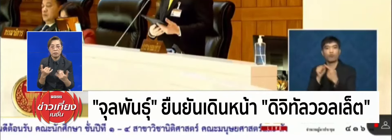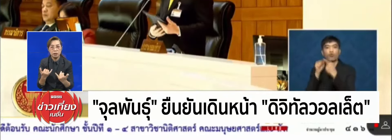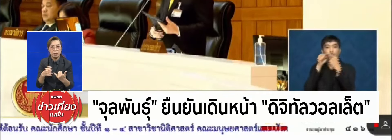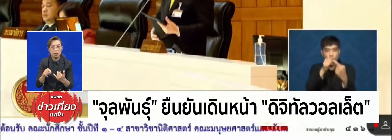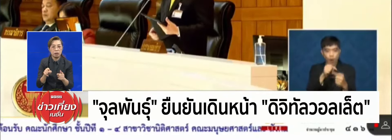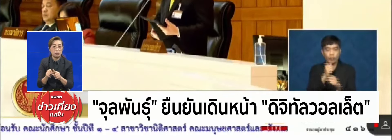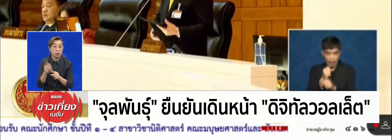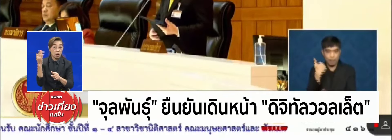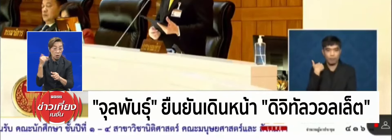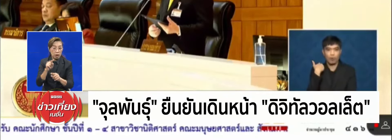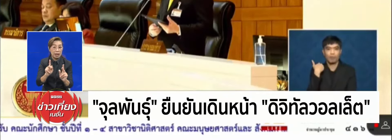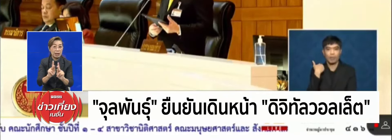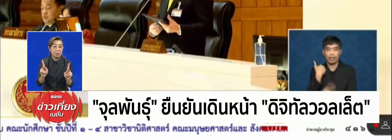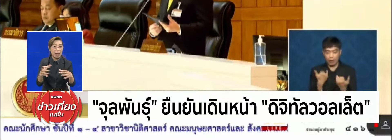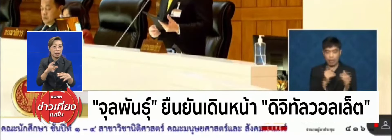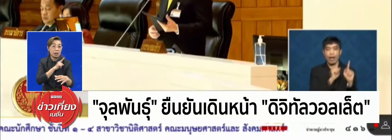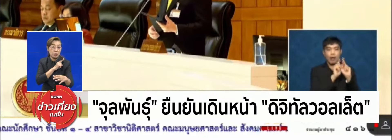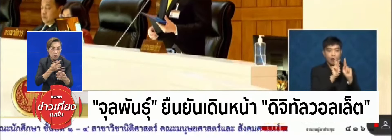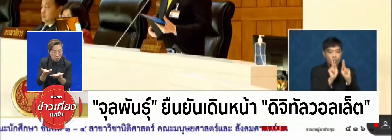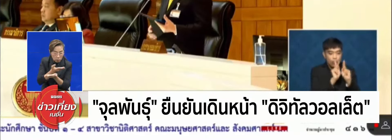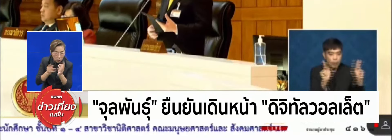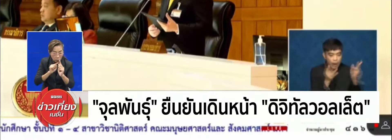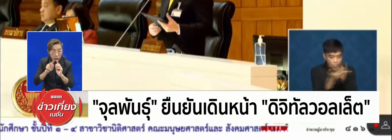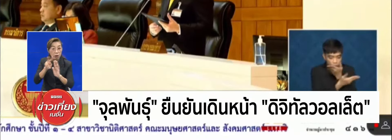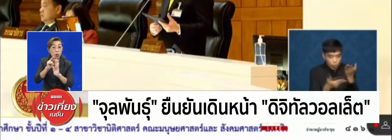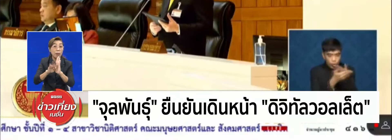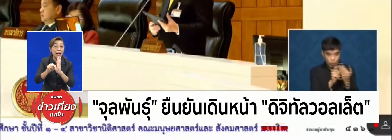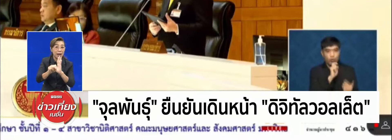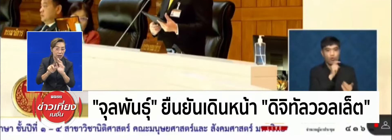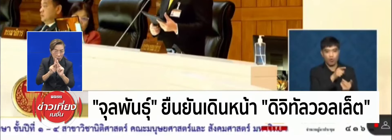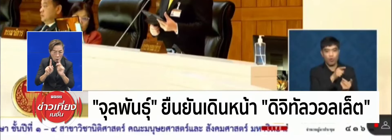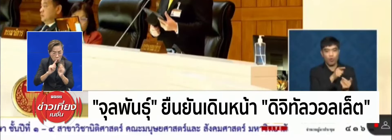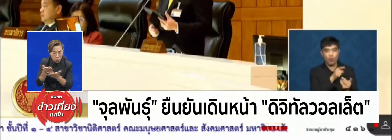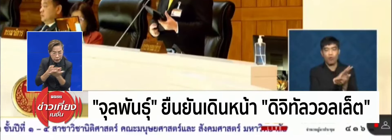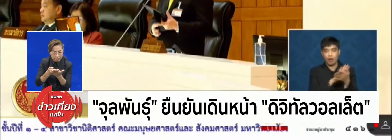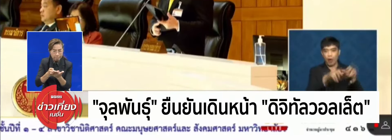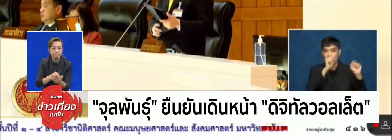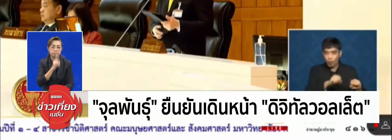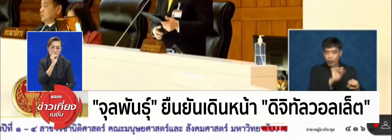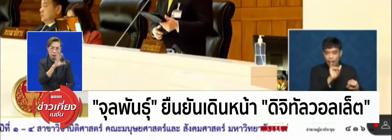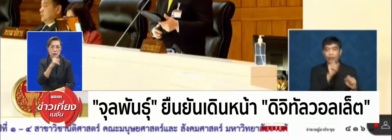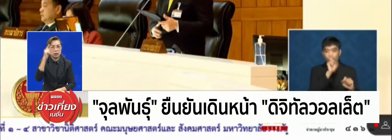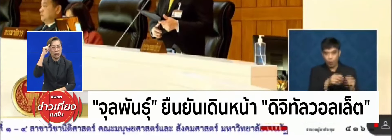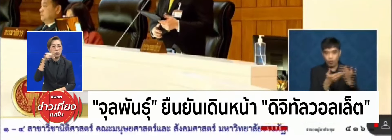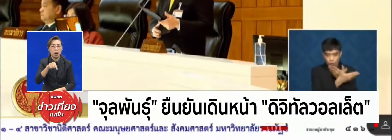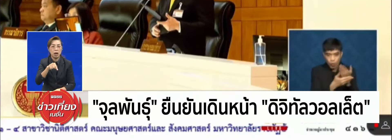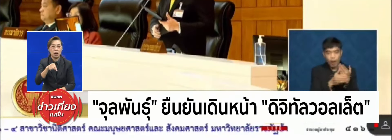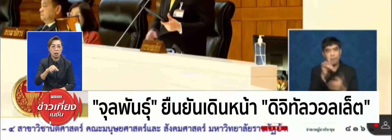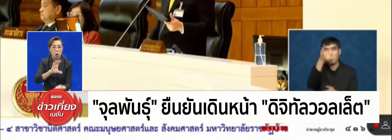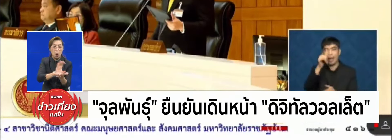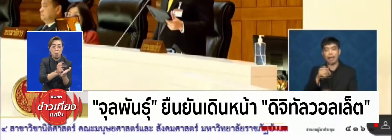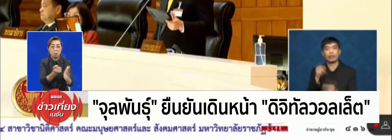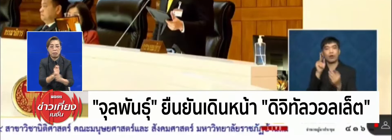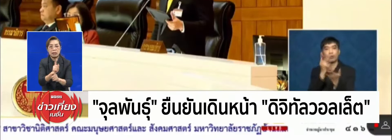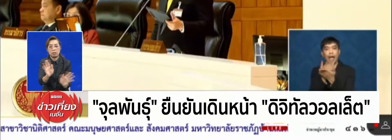ชั้นคณะกรรมการผู้ดำเนินการนโยบายเนี่ยนะครับเรายังยืนยันว่าอาจจะต้องมีความจำเป็นจะต้องกู้ผ่านพรบน